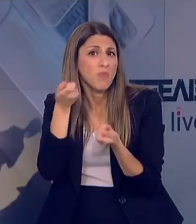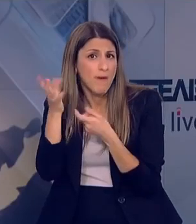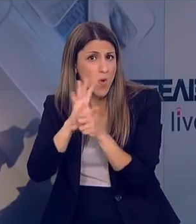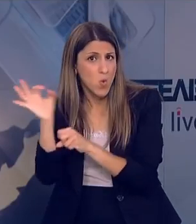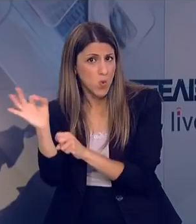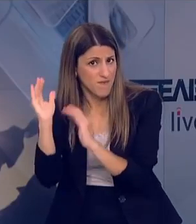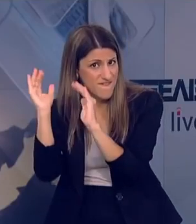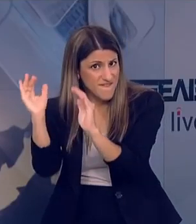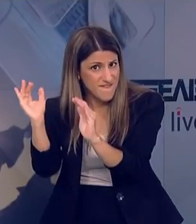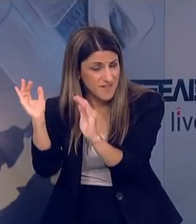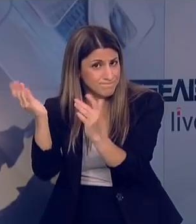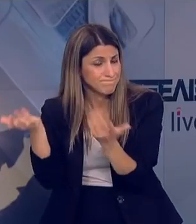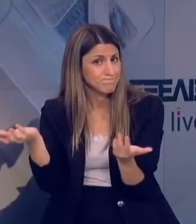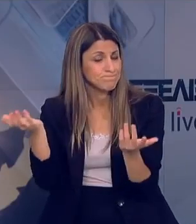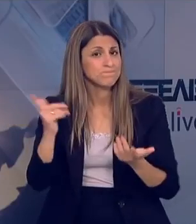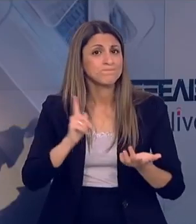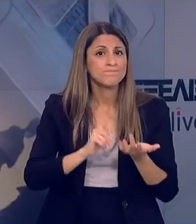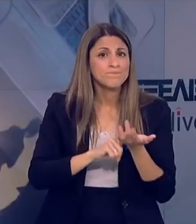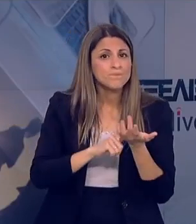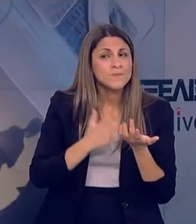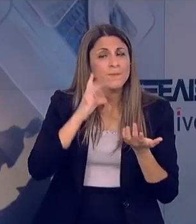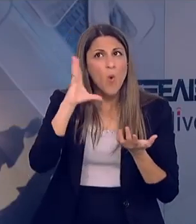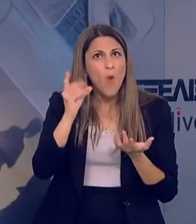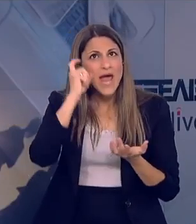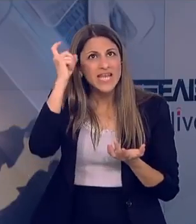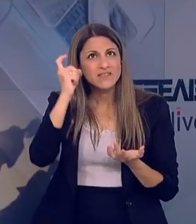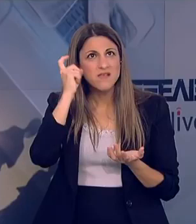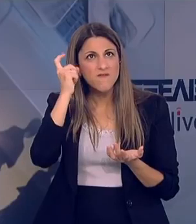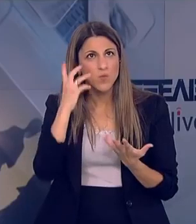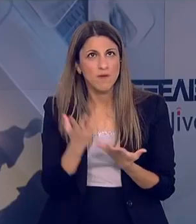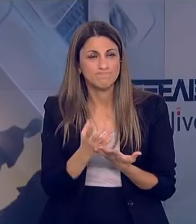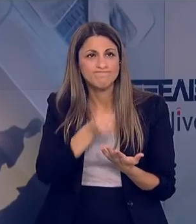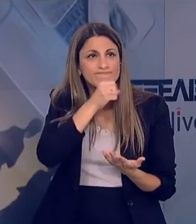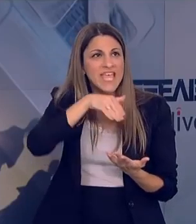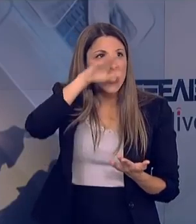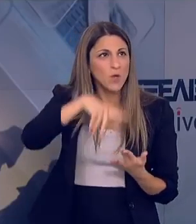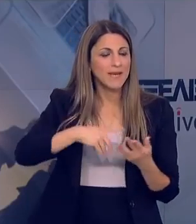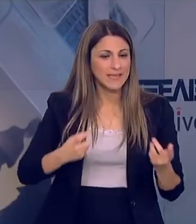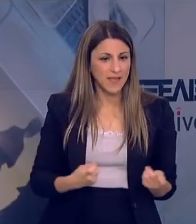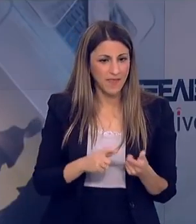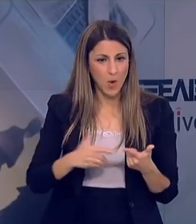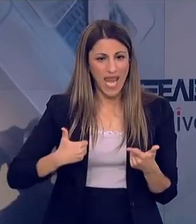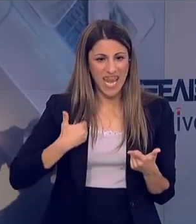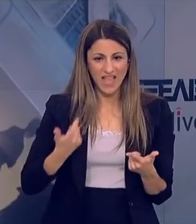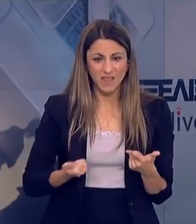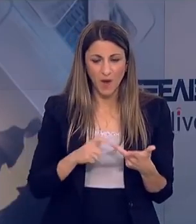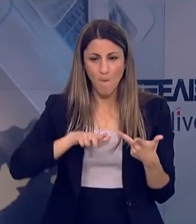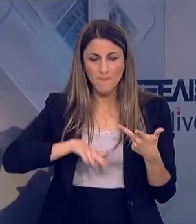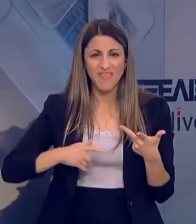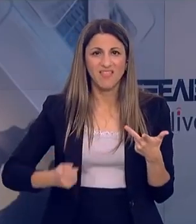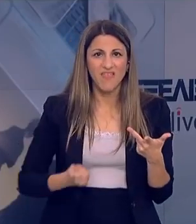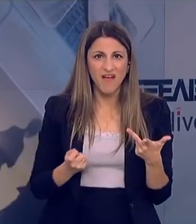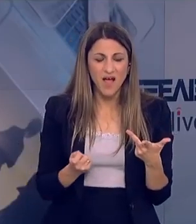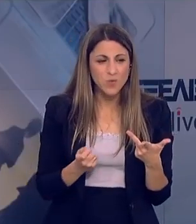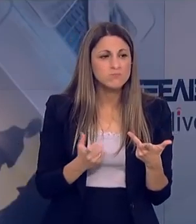βάλει μέσα σε ένα ενδεχόμενο πλάνο ή σχέδιο για επαναφορά στην κανονικότητα όσον αφορά τον τουρισμό και να τα σκεφτεί